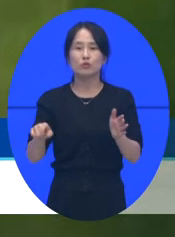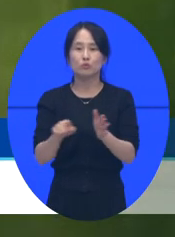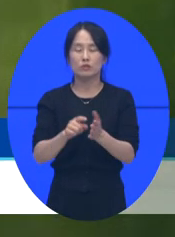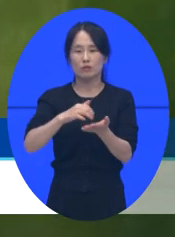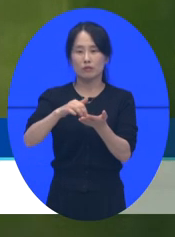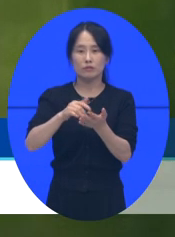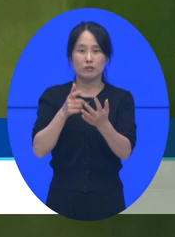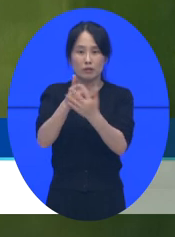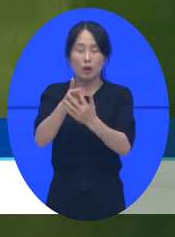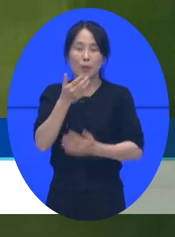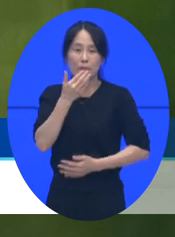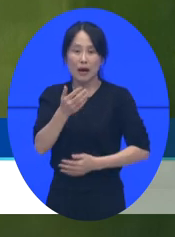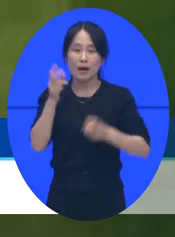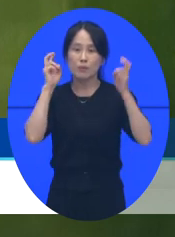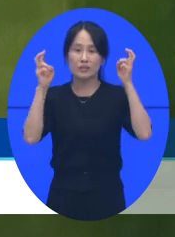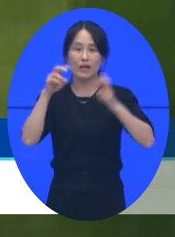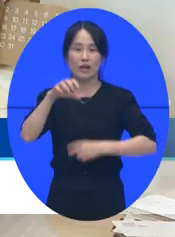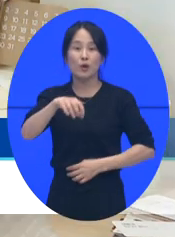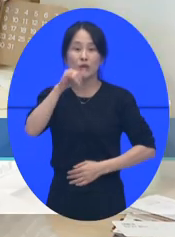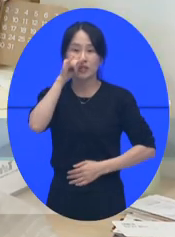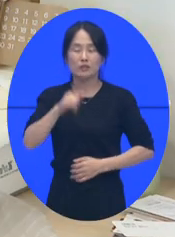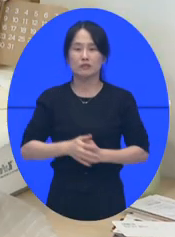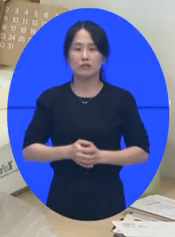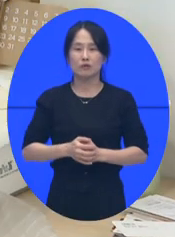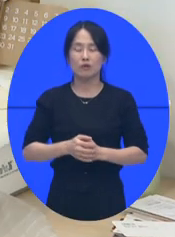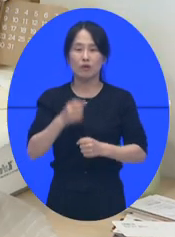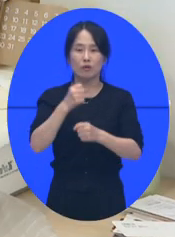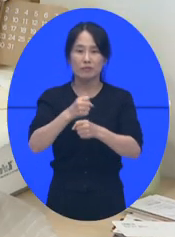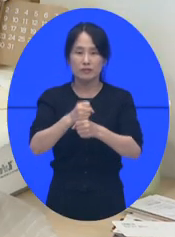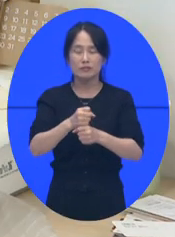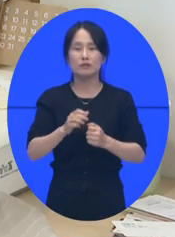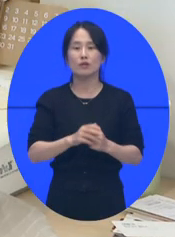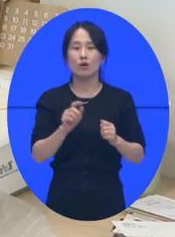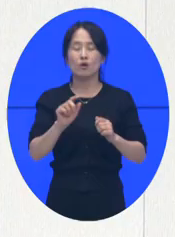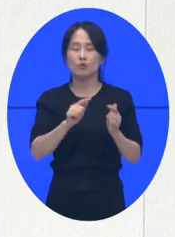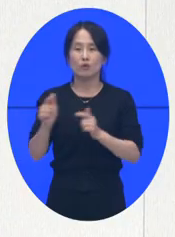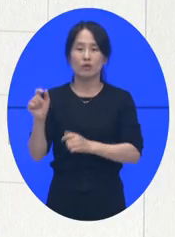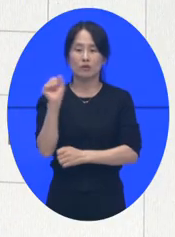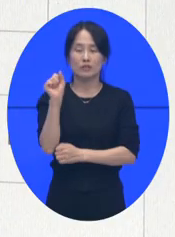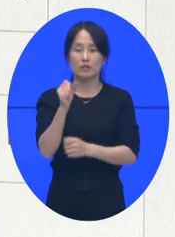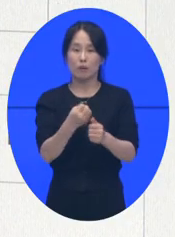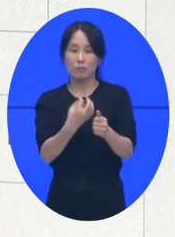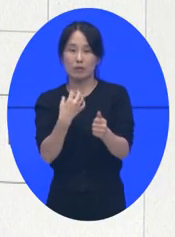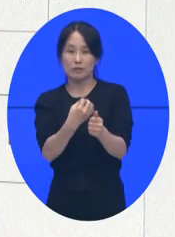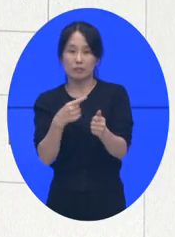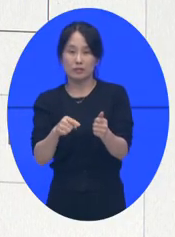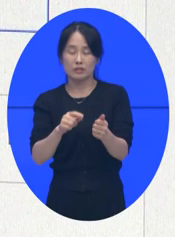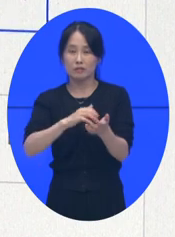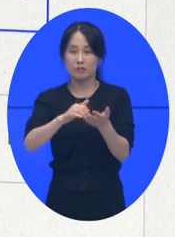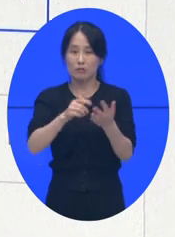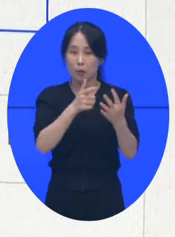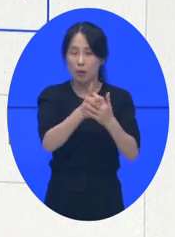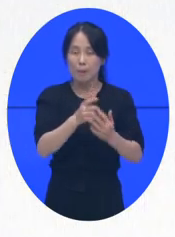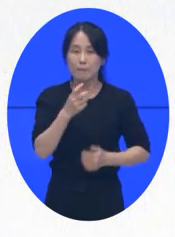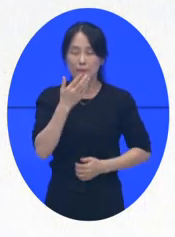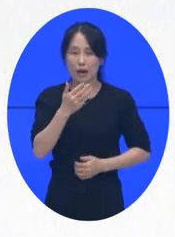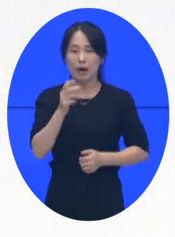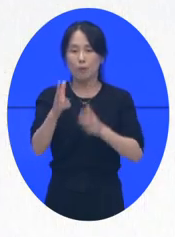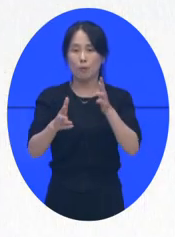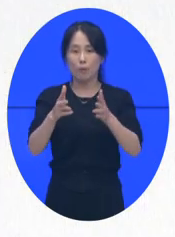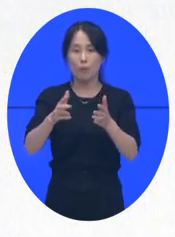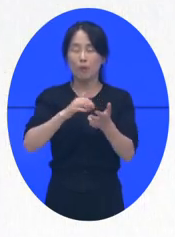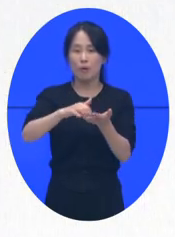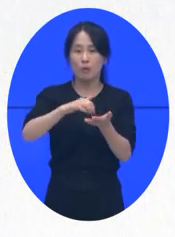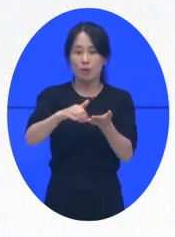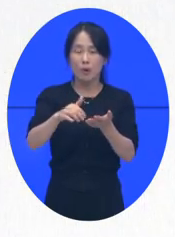있는 솔루션을 개발한 기업도 있습니다. 생산 공정이나 차량 운행 시 나오는 직접 발생량부터 냉난방 시 나오는 간접